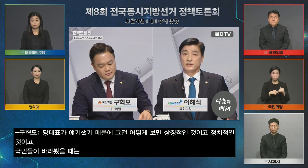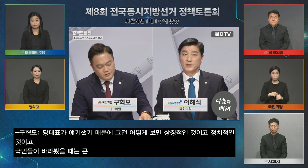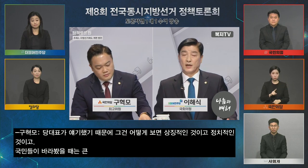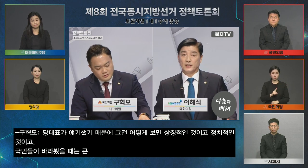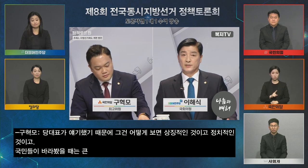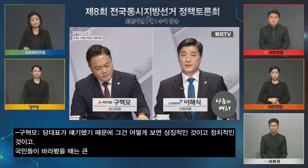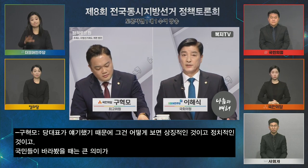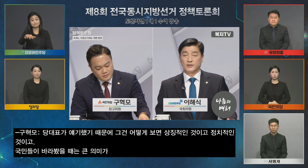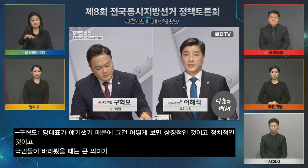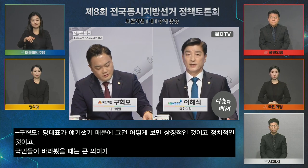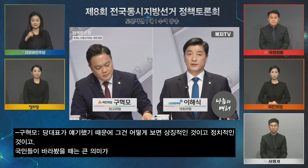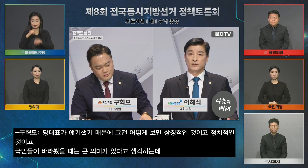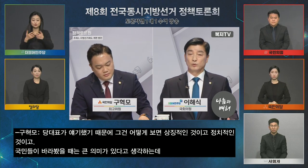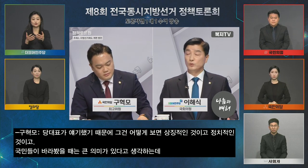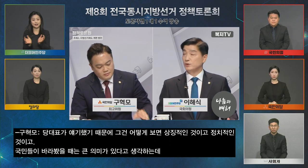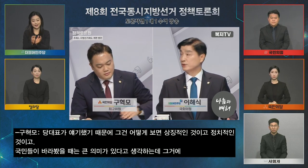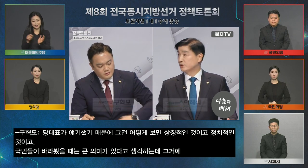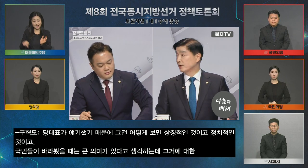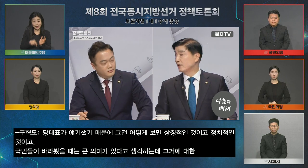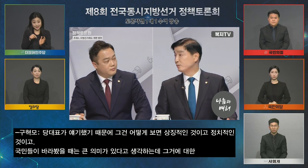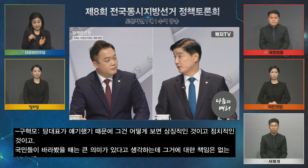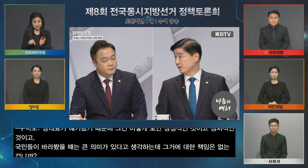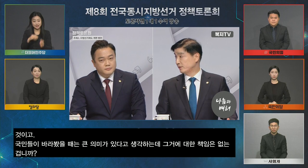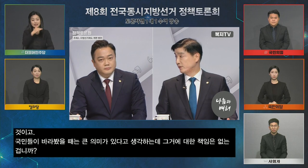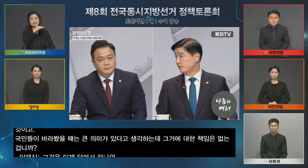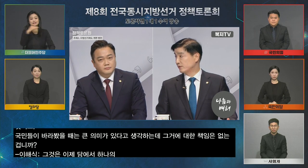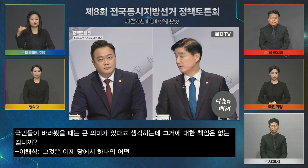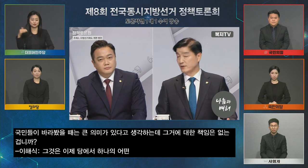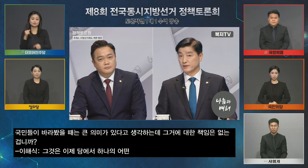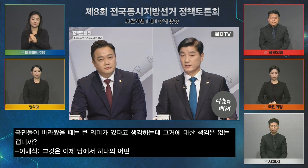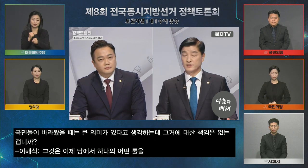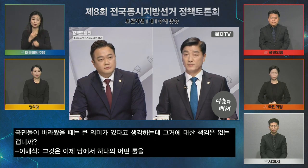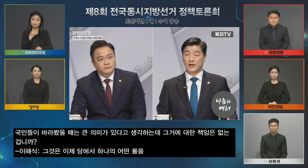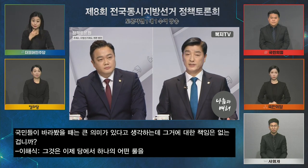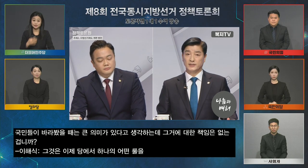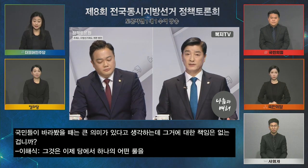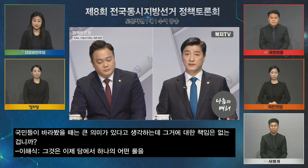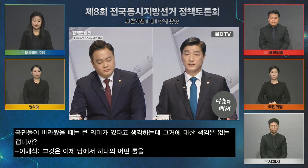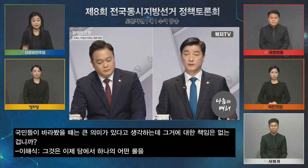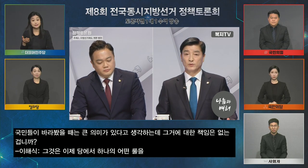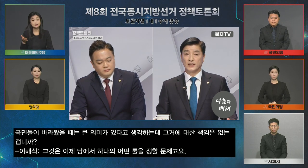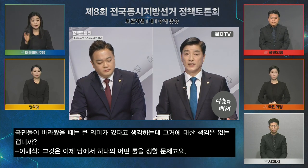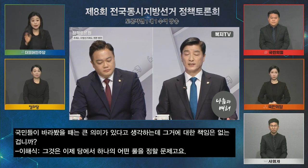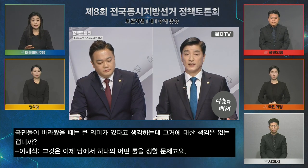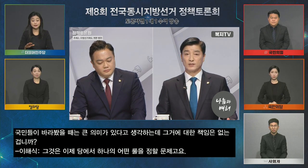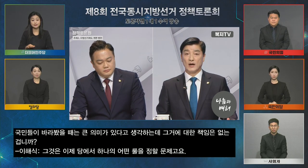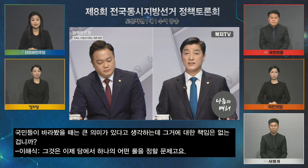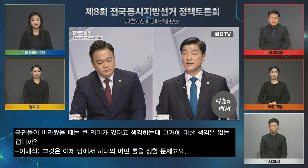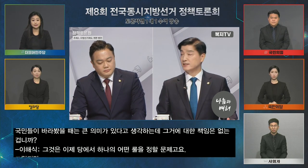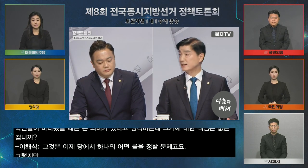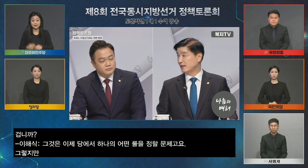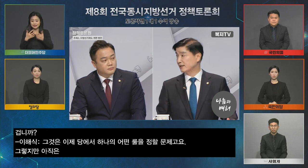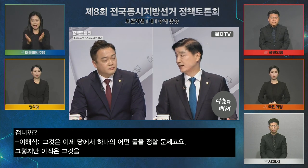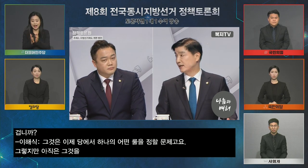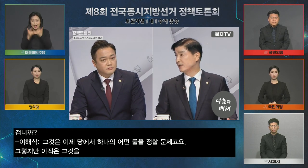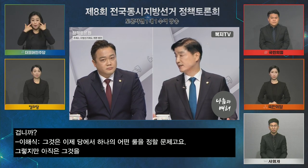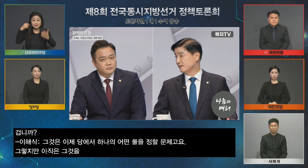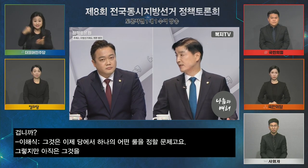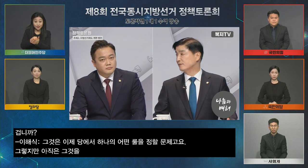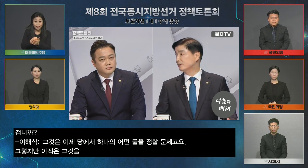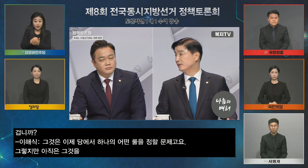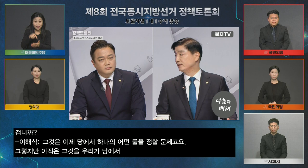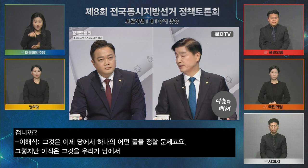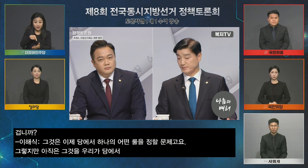그것은 당에서 하나의 어떤 룰을 정할 문제고요. 그렇지만 아직은 그것을 우리가 당에서 확정하지는 않았다.